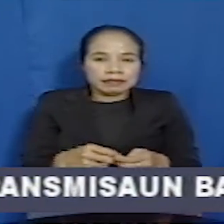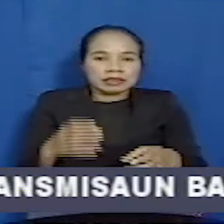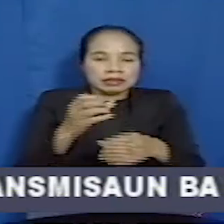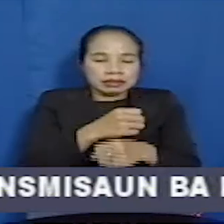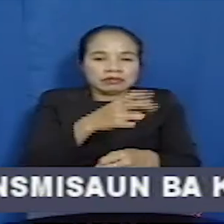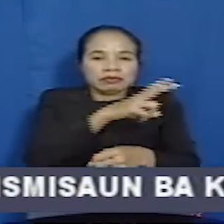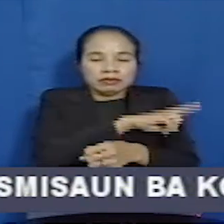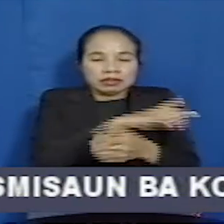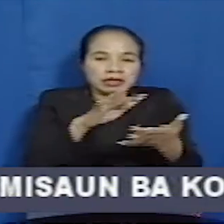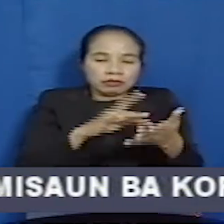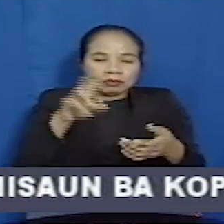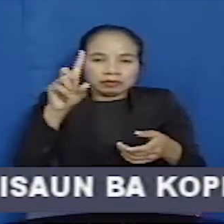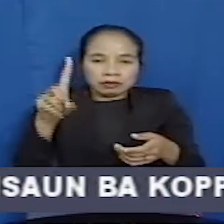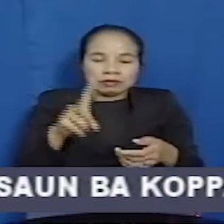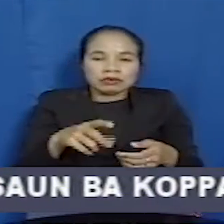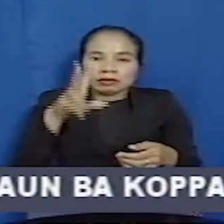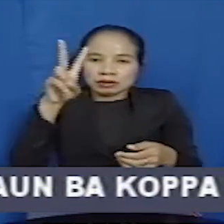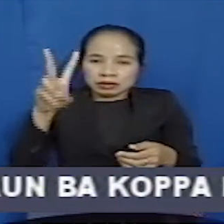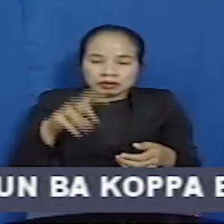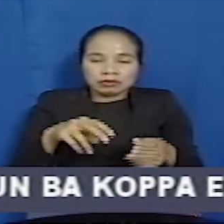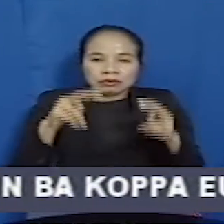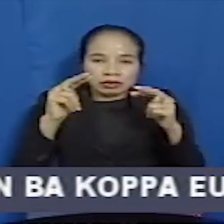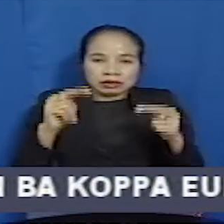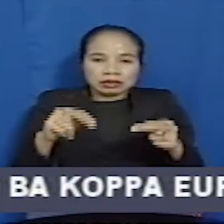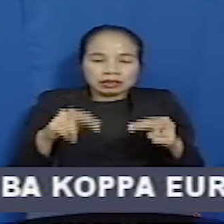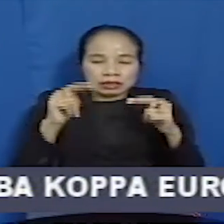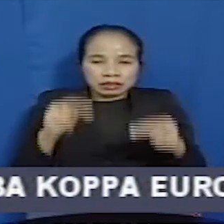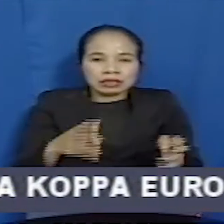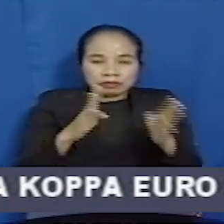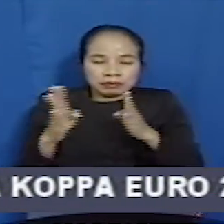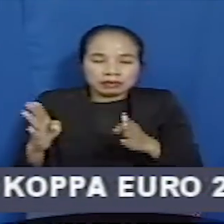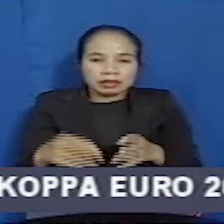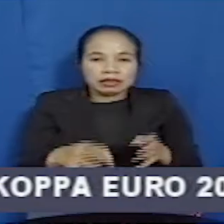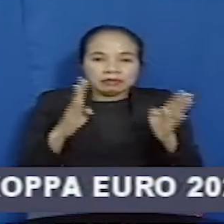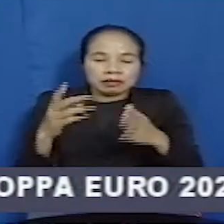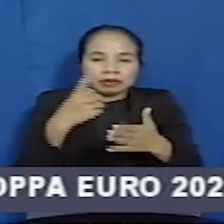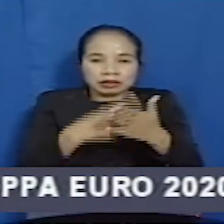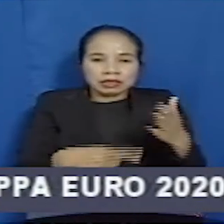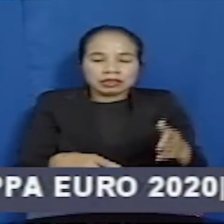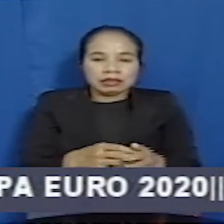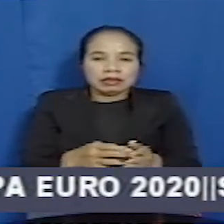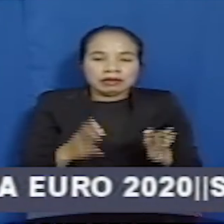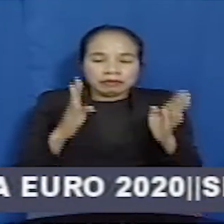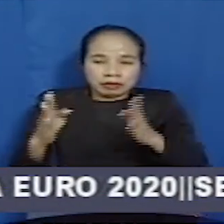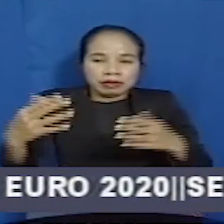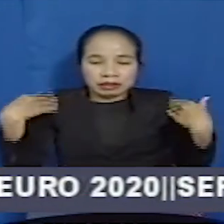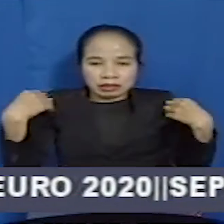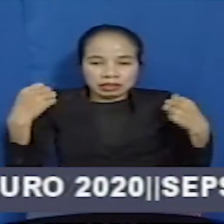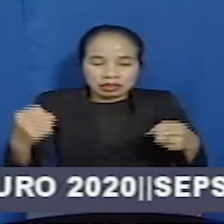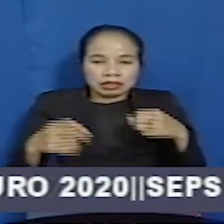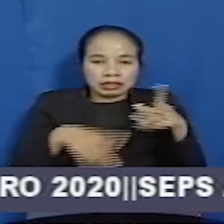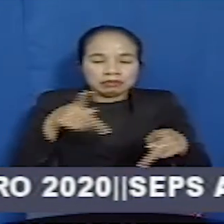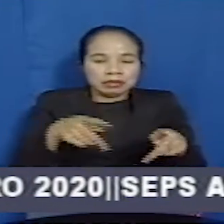sehingga gelombang pertama kan, sehingga gelombang kedua kali ini sudah saya dah. Itu tinggal saya preparado. Preparado saya itu, preparado imunidade. Imunidade sudah